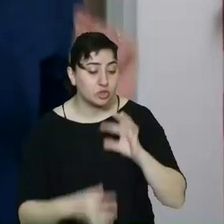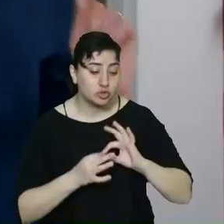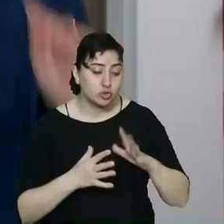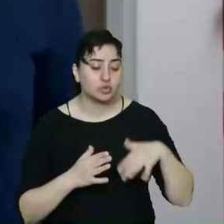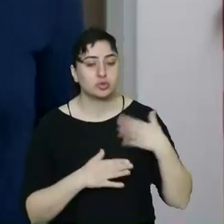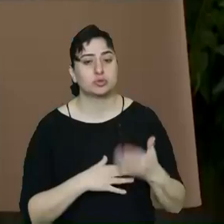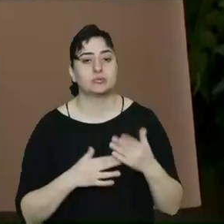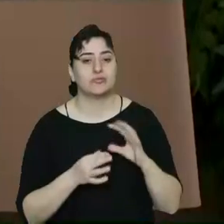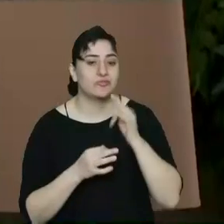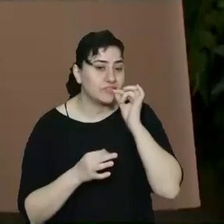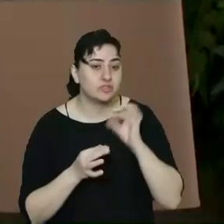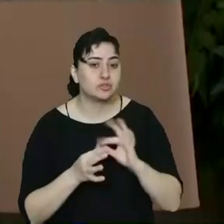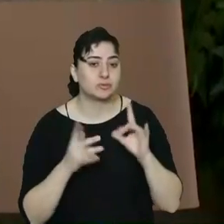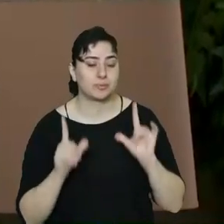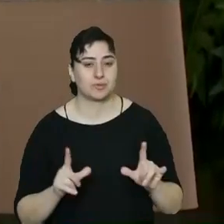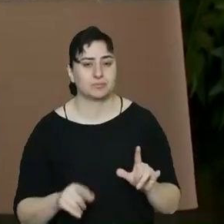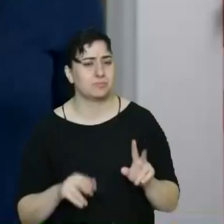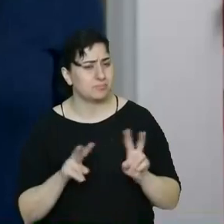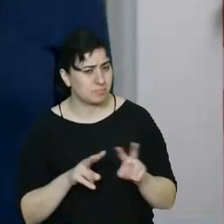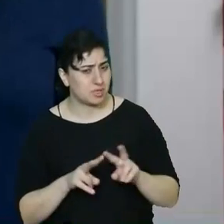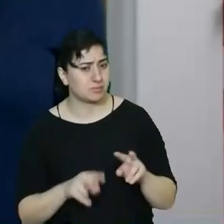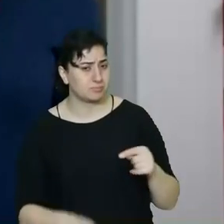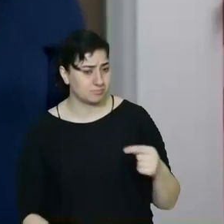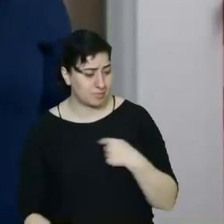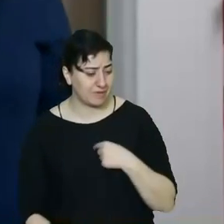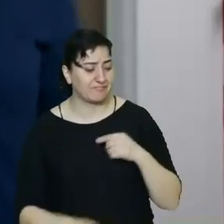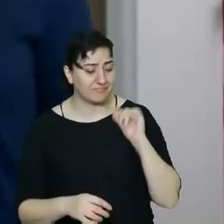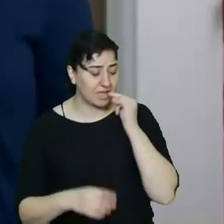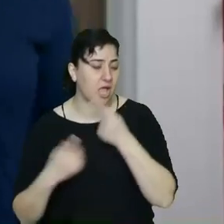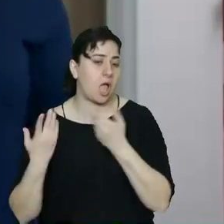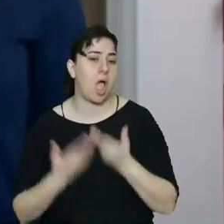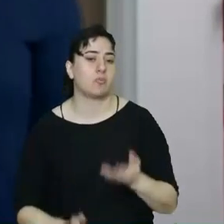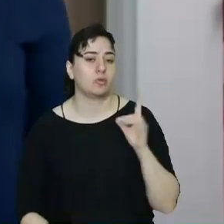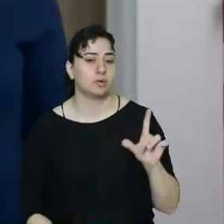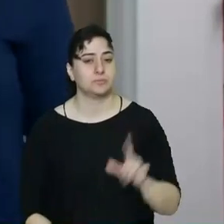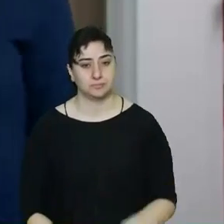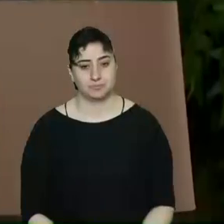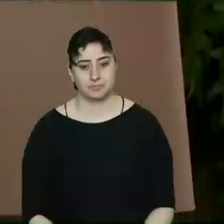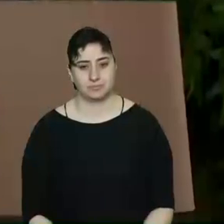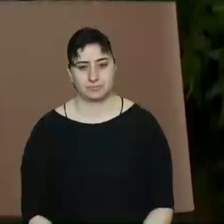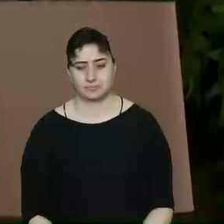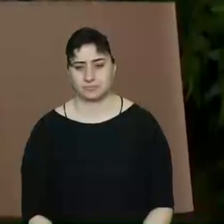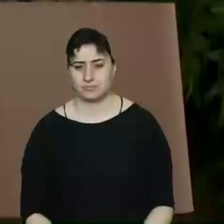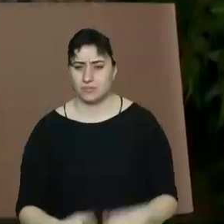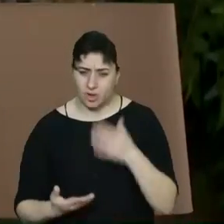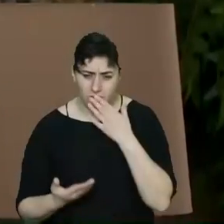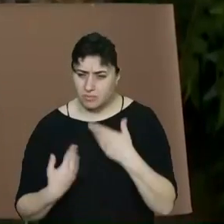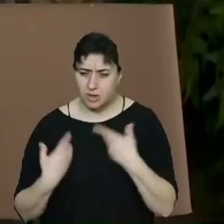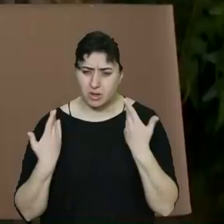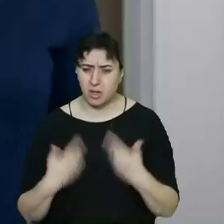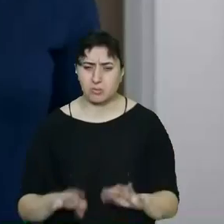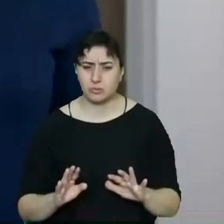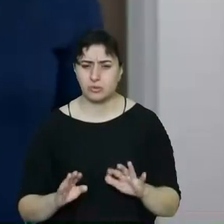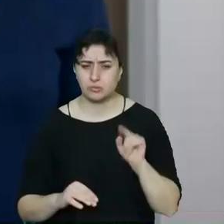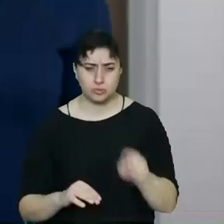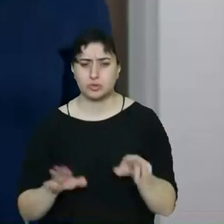halletmeden kesinlikle olmaz. Meryem'in benim fıstık olduğumu kabul etmesi lazım. Aa, kabul etmiyorum